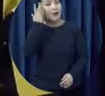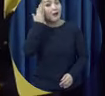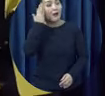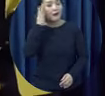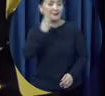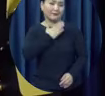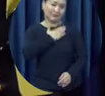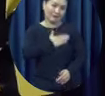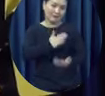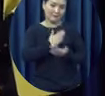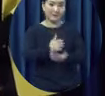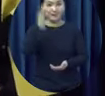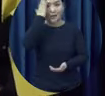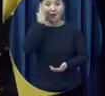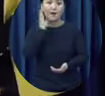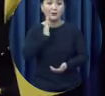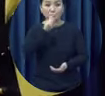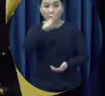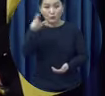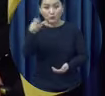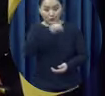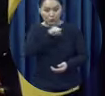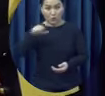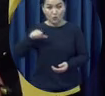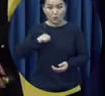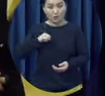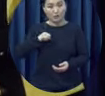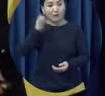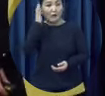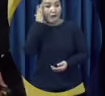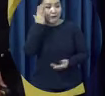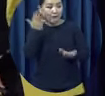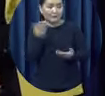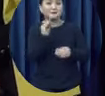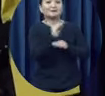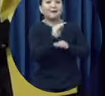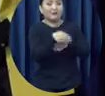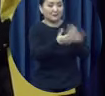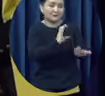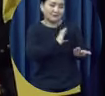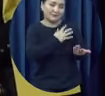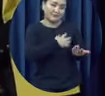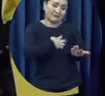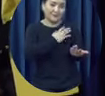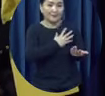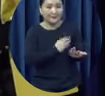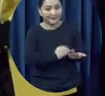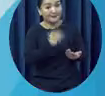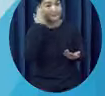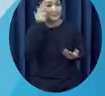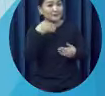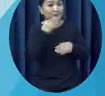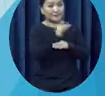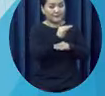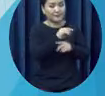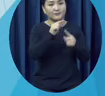зааж өгөх. Ялангуяа эцэг их маань өөрөө тэр аргаа тодорхой хэмжээгээр хэрэгэлдэг бол өөрөө тэр аргаасаа хуваалцах хүүхдтэйгээ. Мөн одоо